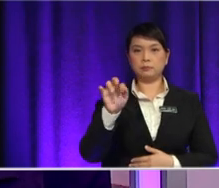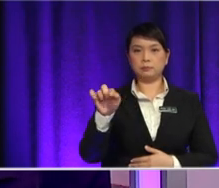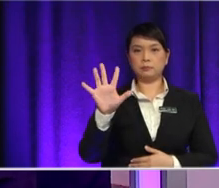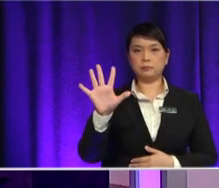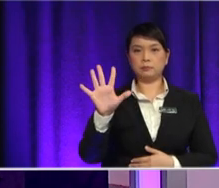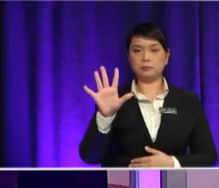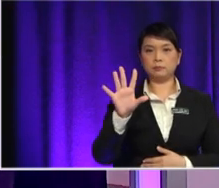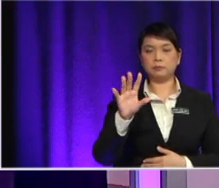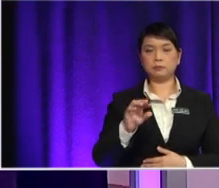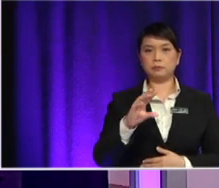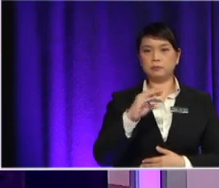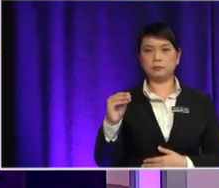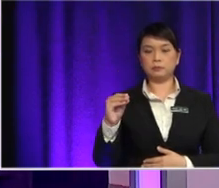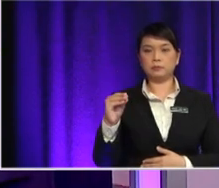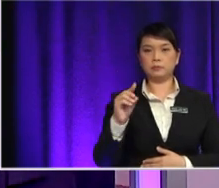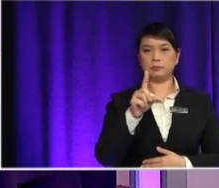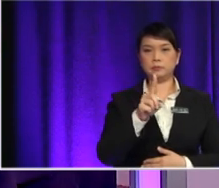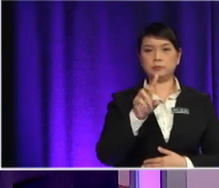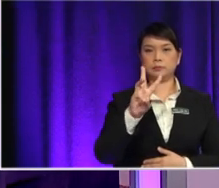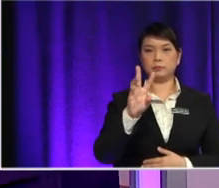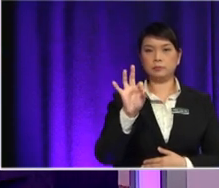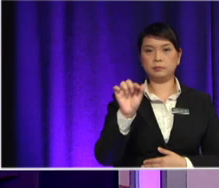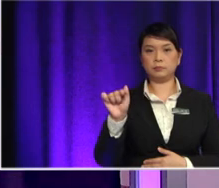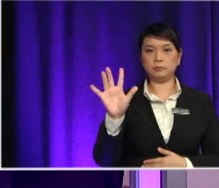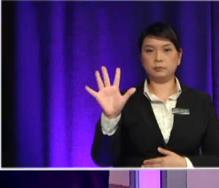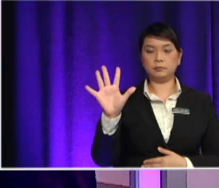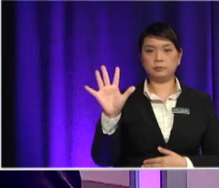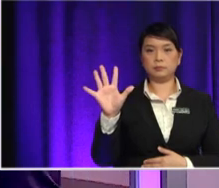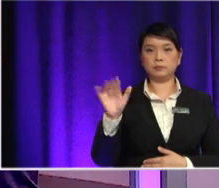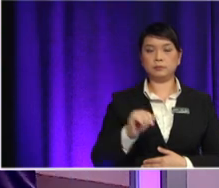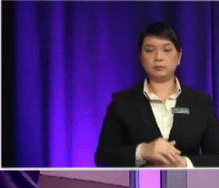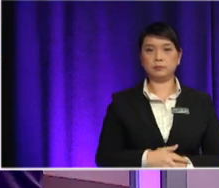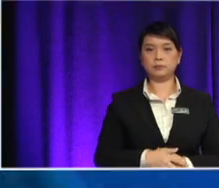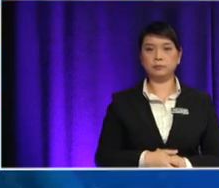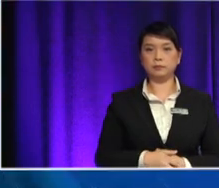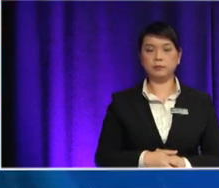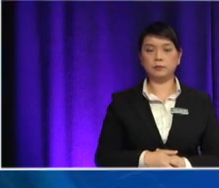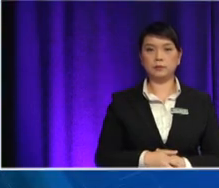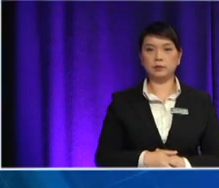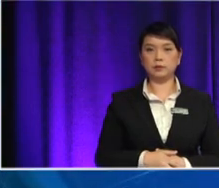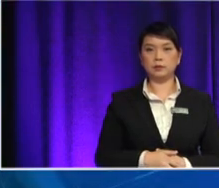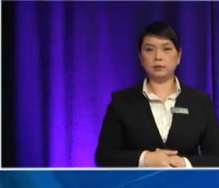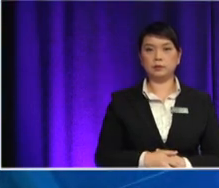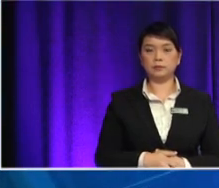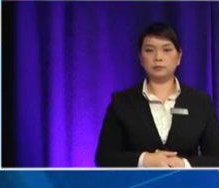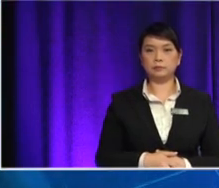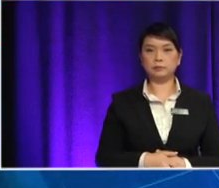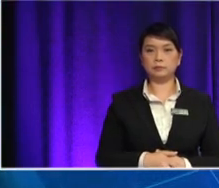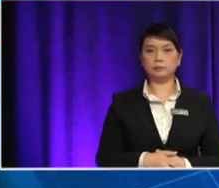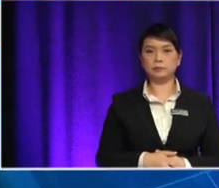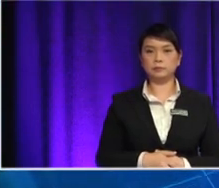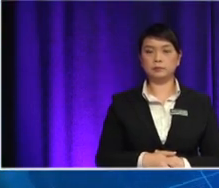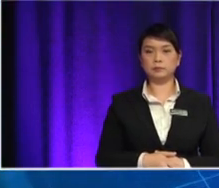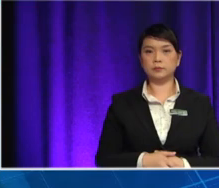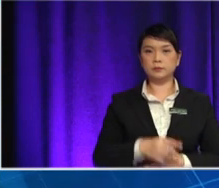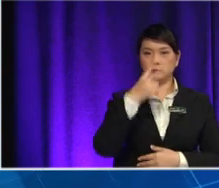164.5, 100, seterusnya 169.5. Dan kalau tadi kita lihat sini tambah 5. Ya, betul.